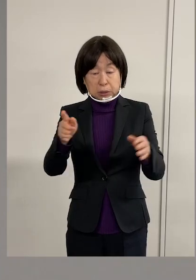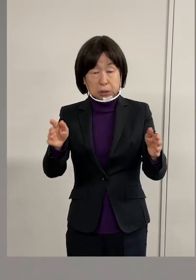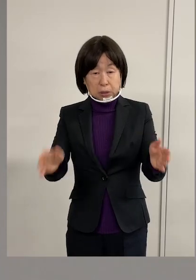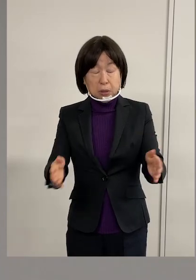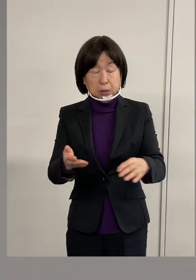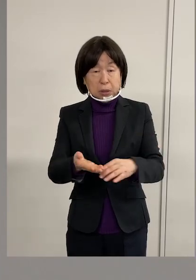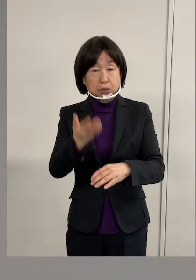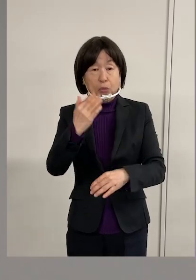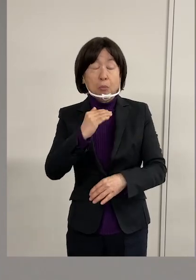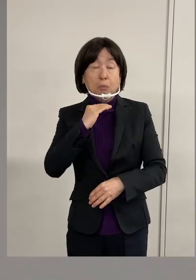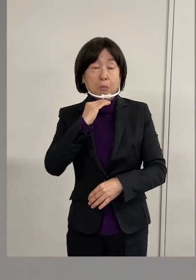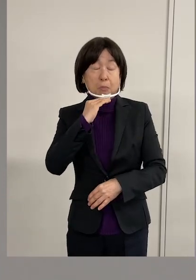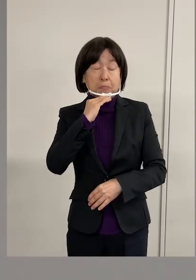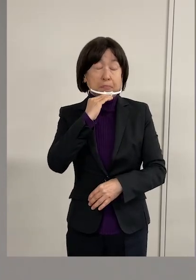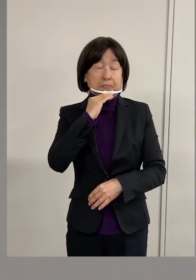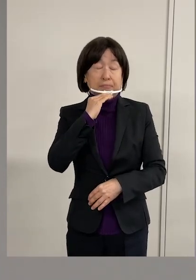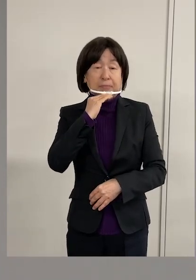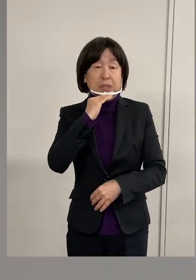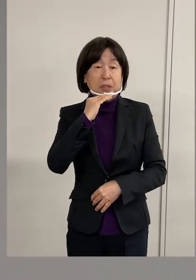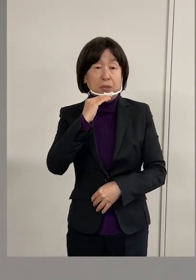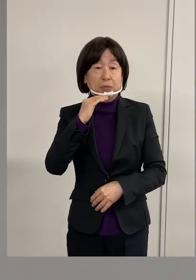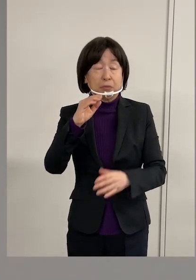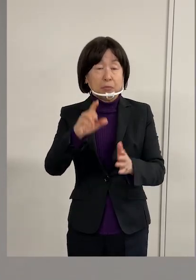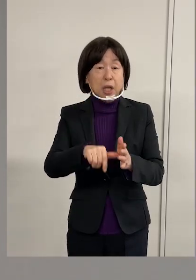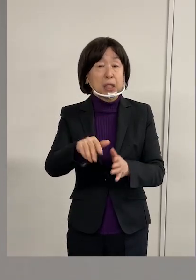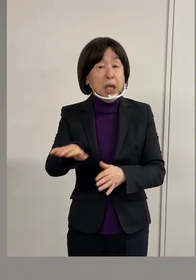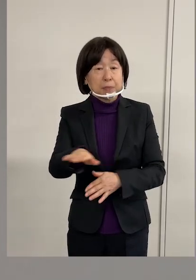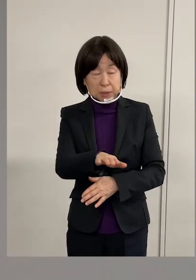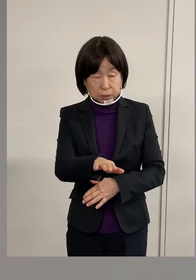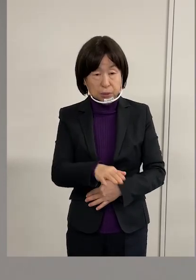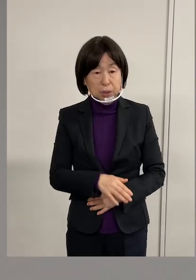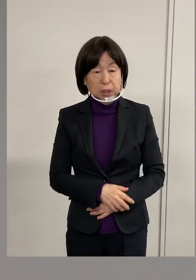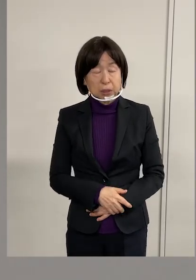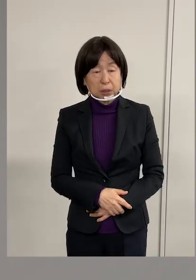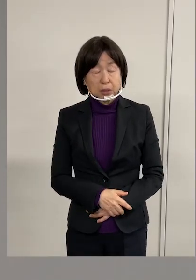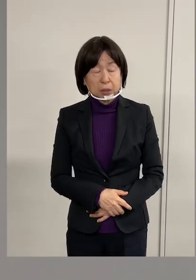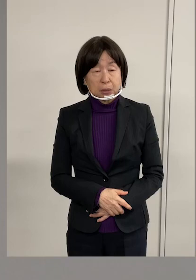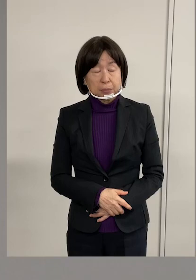されますので、まあ、できるだけこうやって待ち時間が、いつ頃になるかということも、